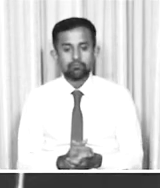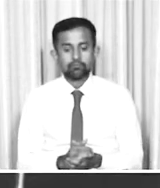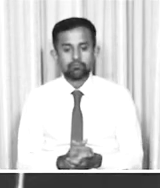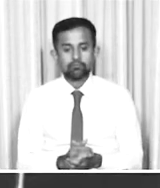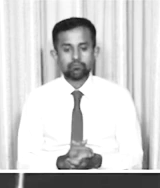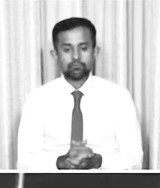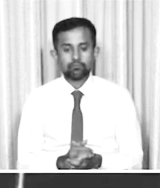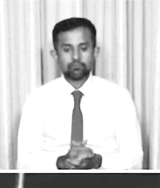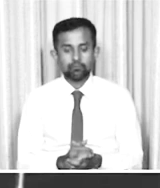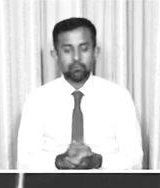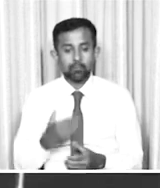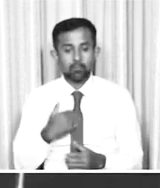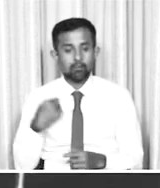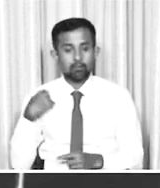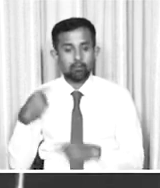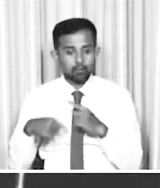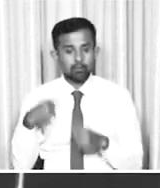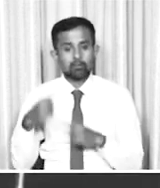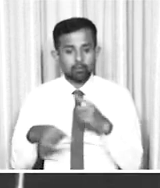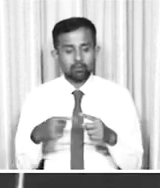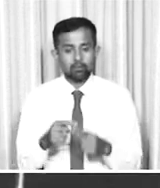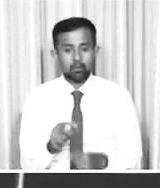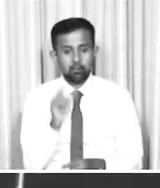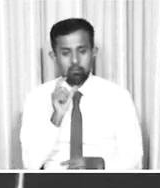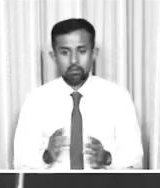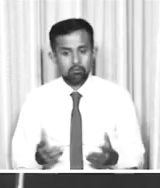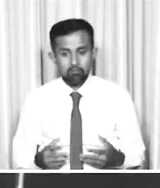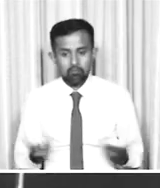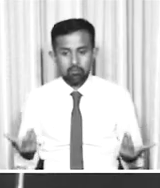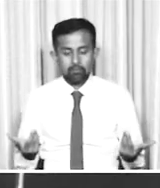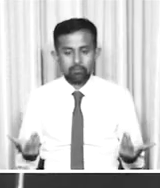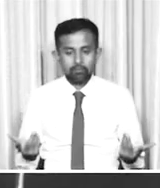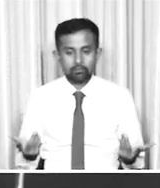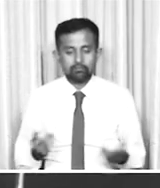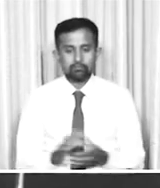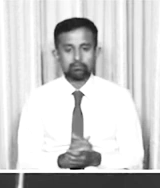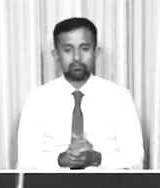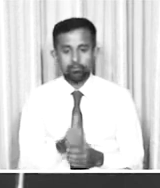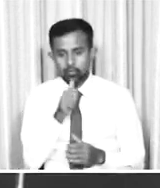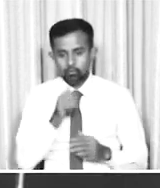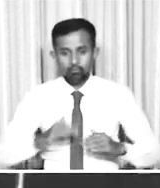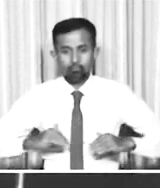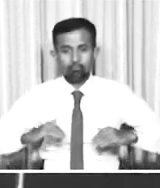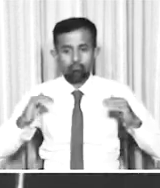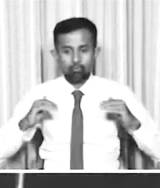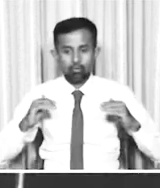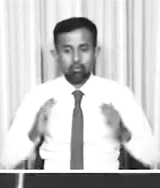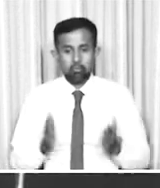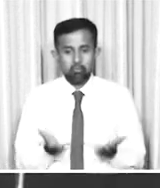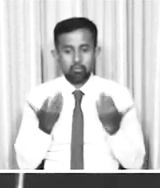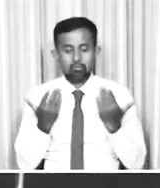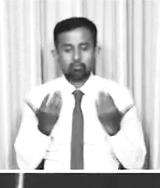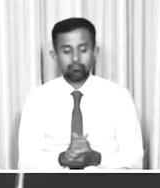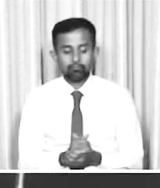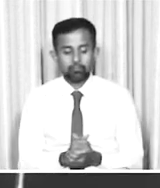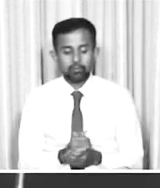போடாமல் ஒரு நிரந்தர வேலை திட்டத்தை செய்து இவ்வாறான வெள்ளம் இனிமேல் வராமல் தடை செய்ய நடவடிக்கை எடுக்குமாறு அதற்கு தேவையான வெளிநாட்டு உதவிகளை பெற்று செய்யுமாறு